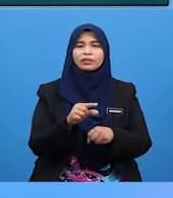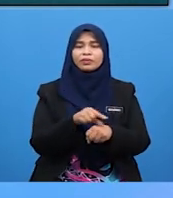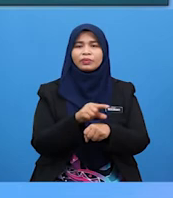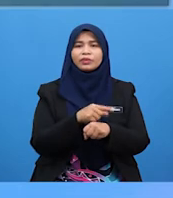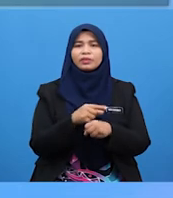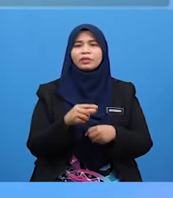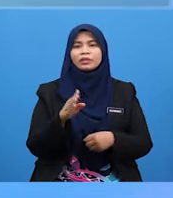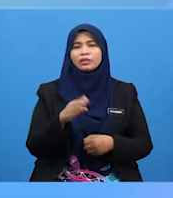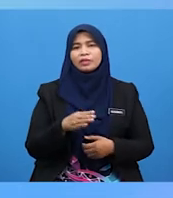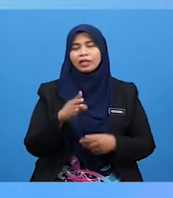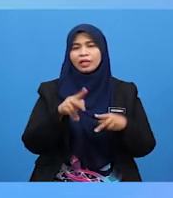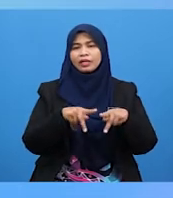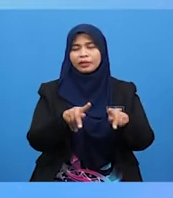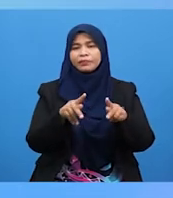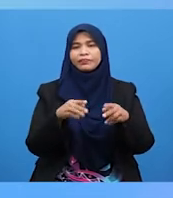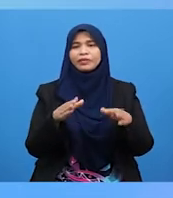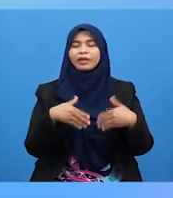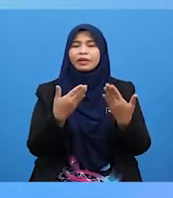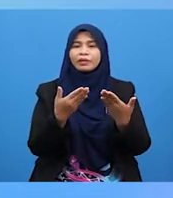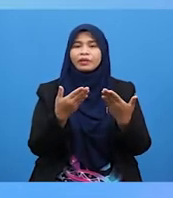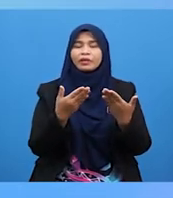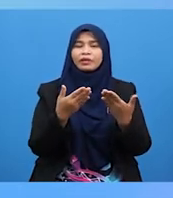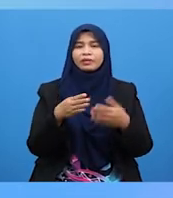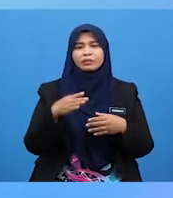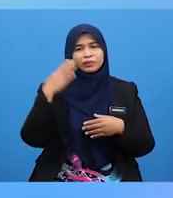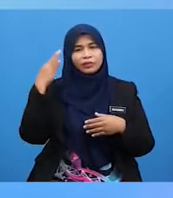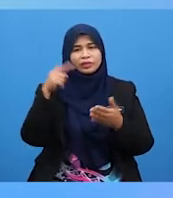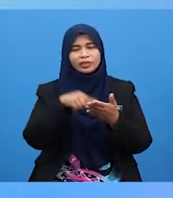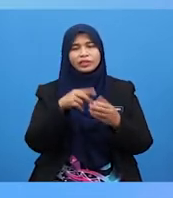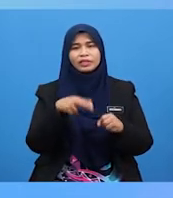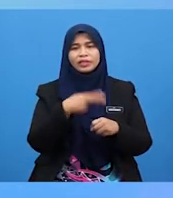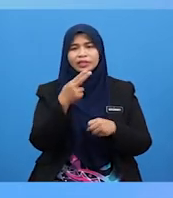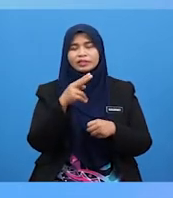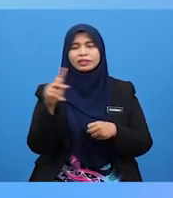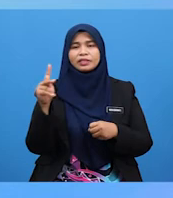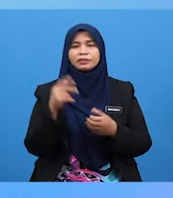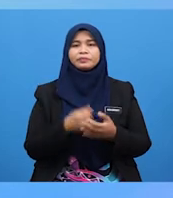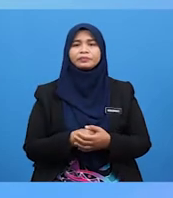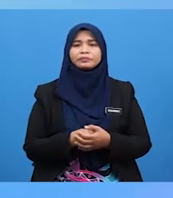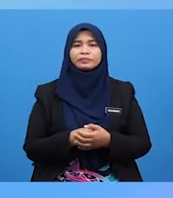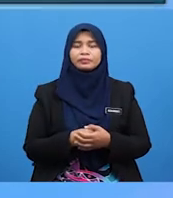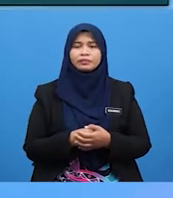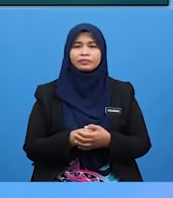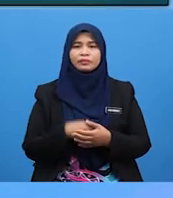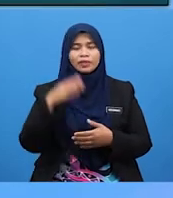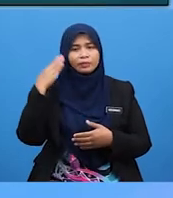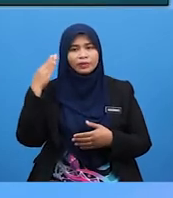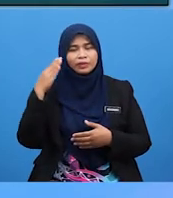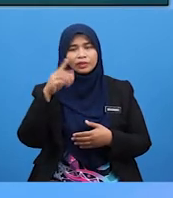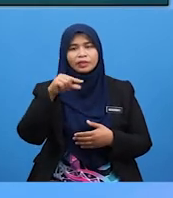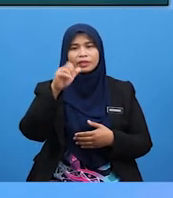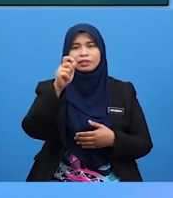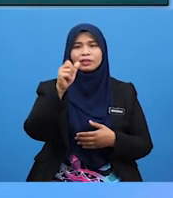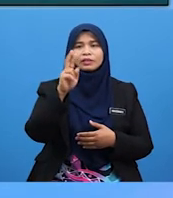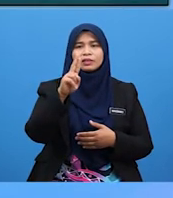Bagaimana bunyi Gitar dan biola Dihasilkan? Bunyi gitar dan biola